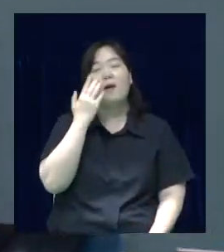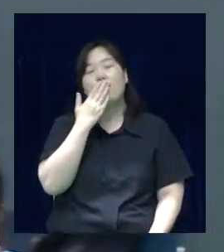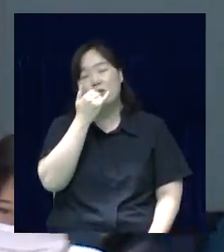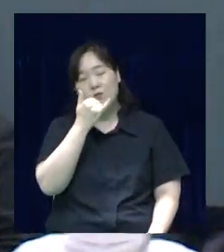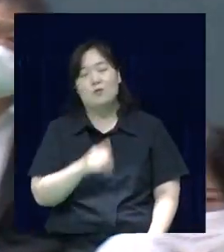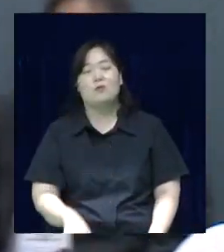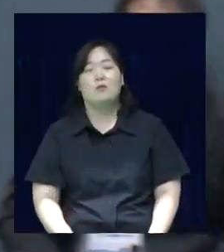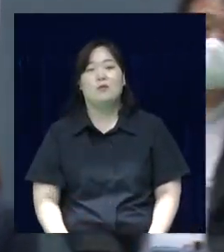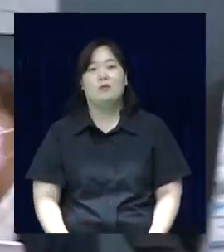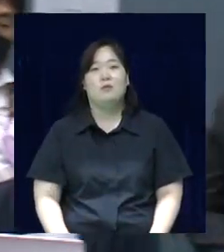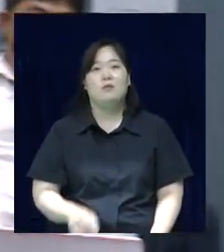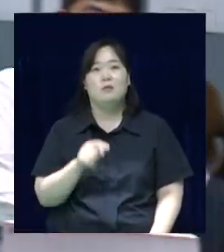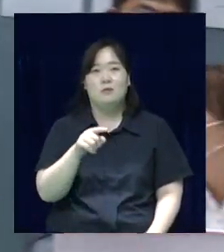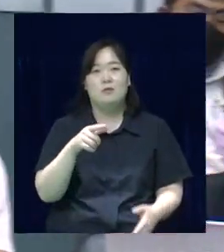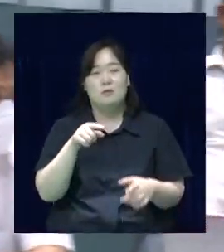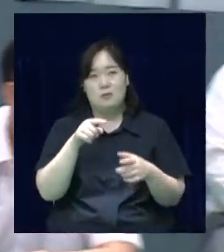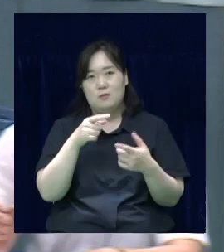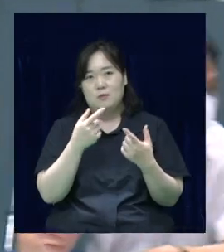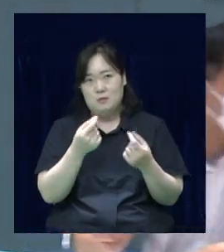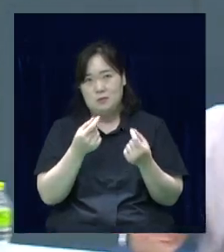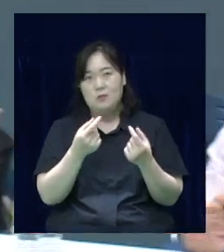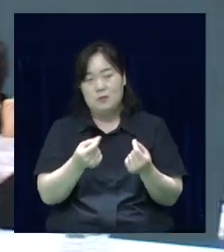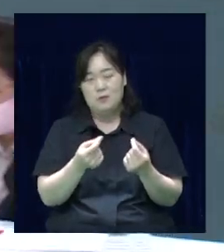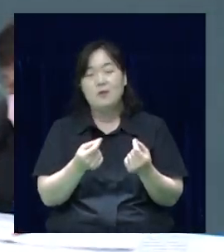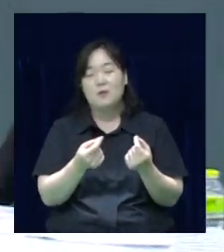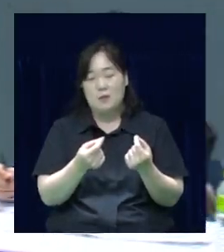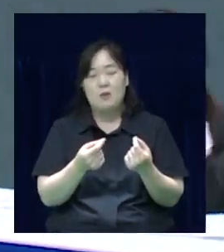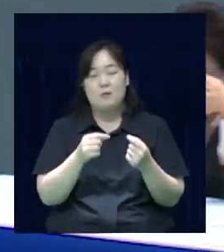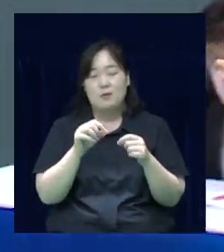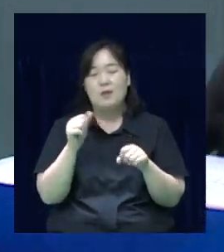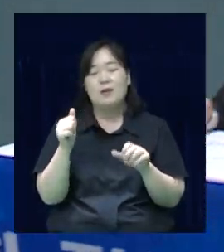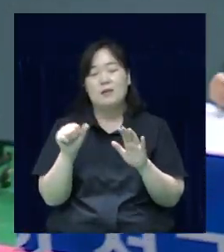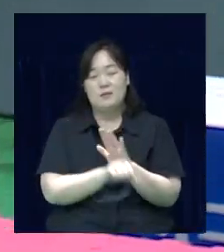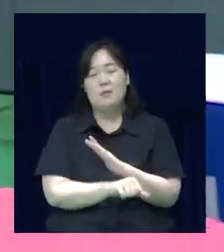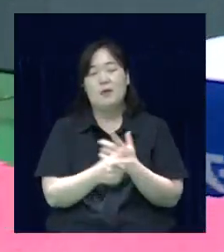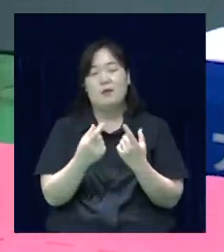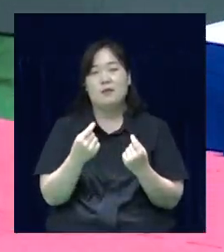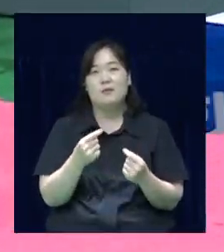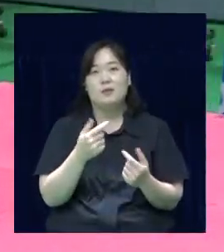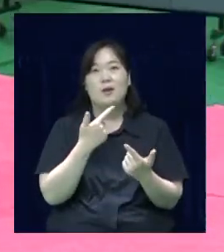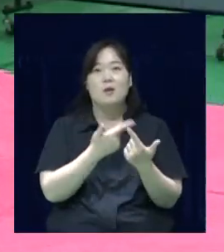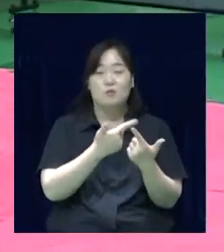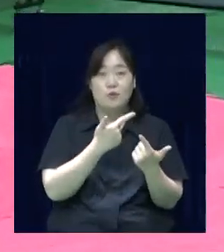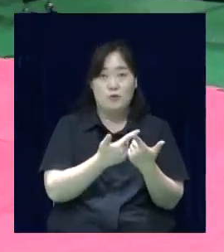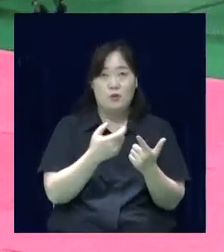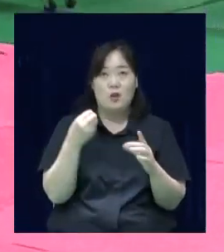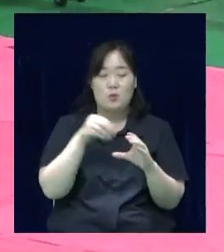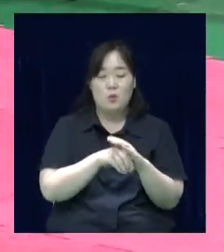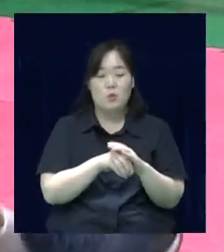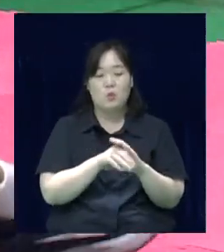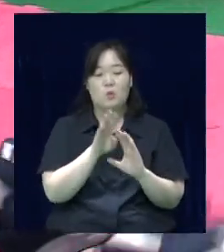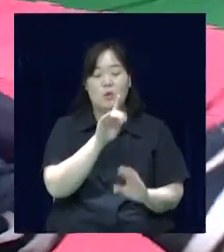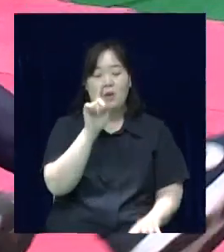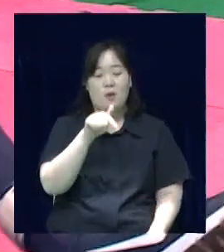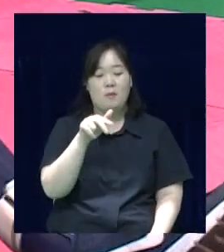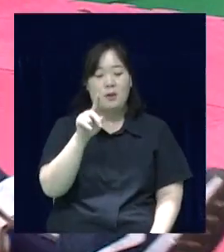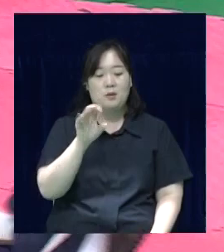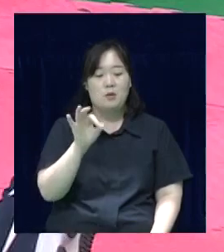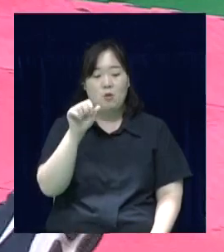통해서 네. 실패를 좀 판정을 받게 됐고요. 자, 이어서 박정훈 선수, 부산 소속의 박정훈 선수가 2차 시도를